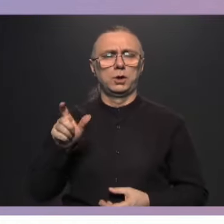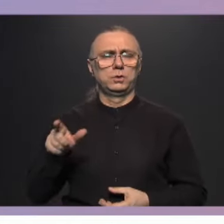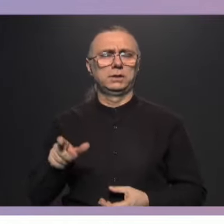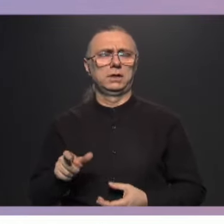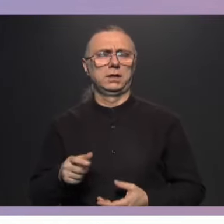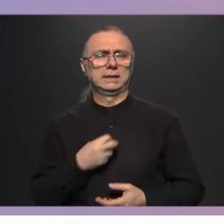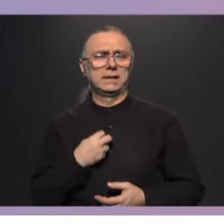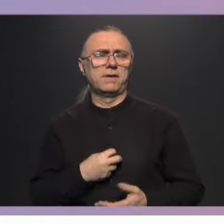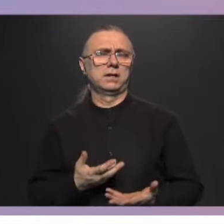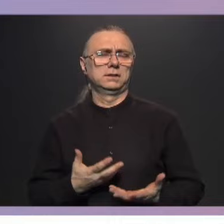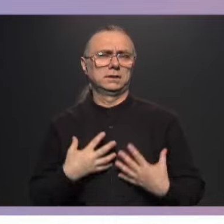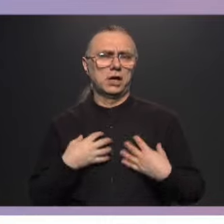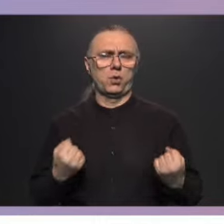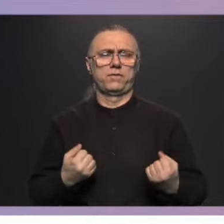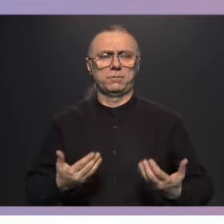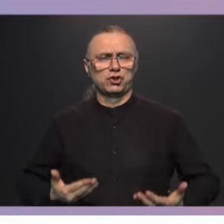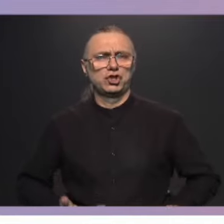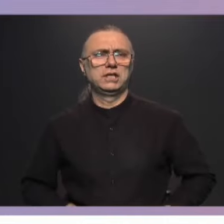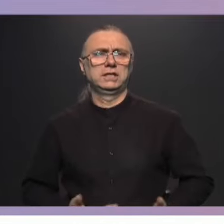жизнь, а порой и даже